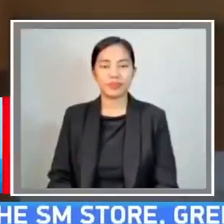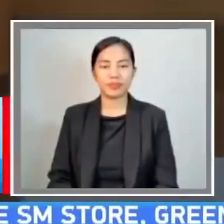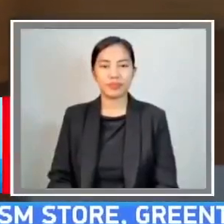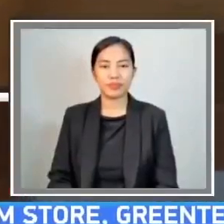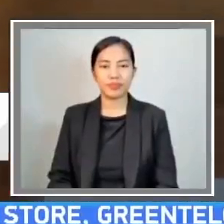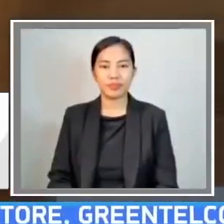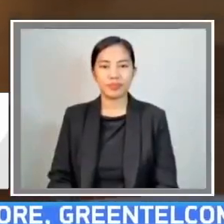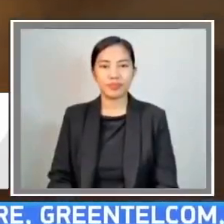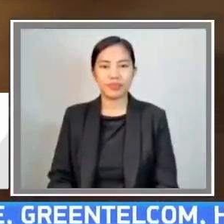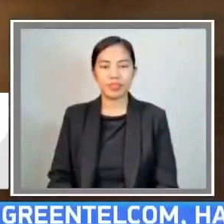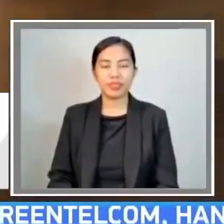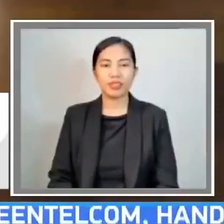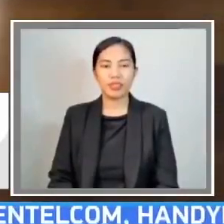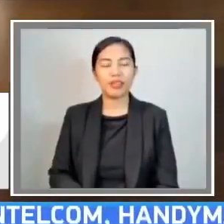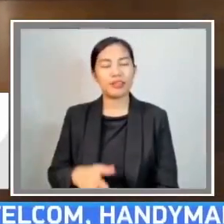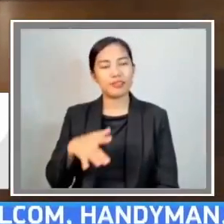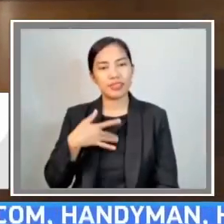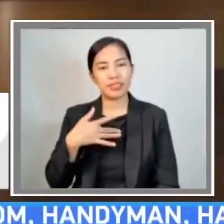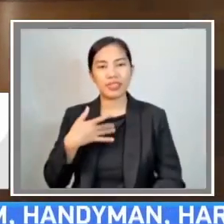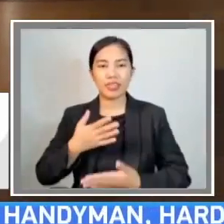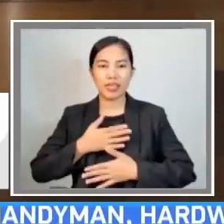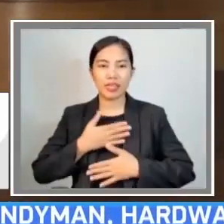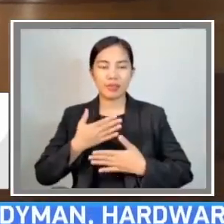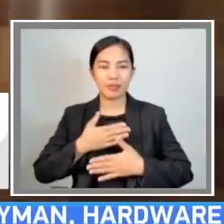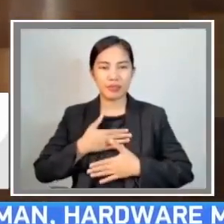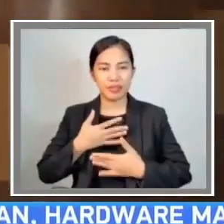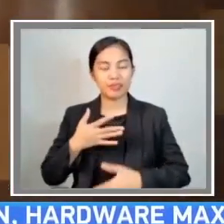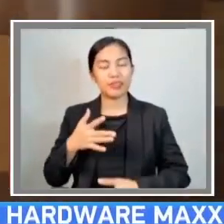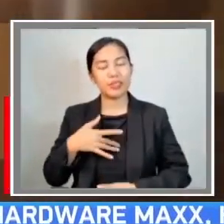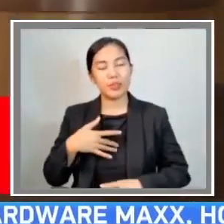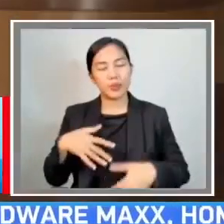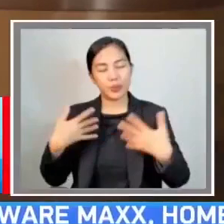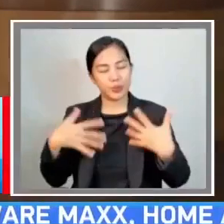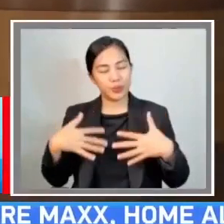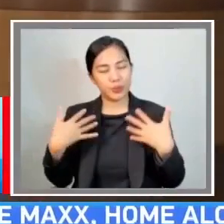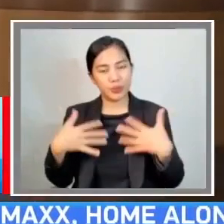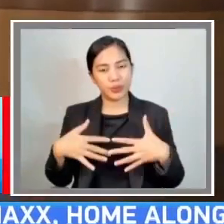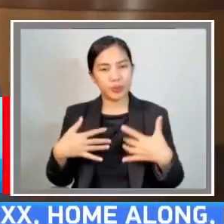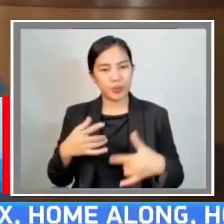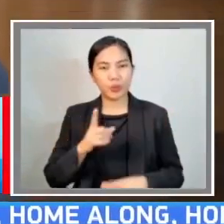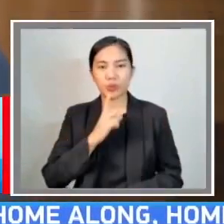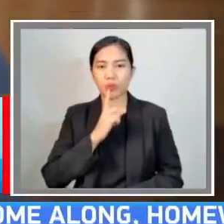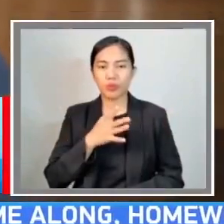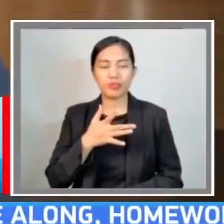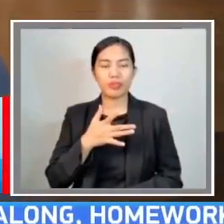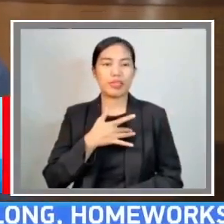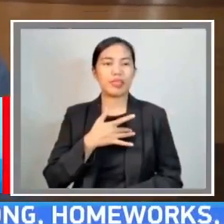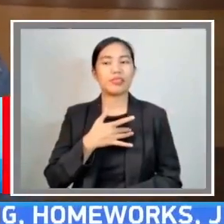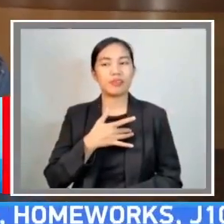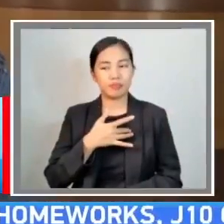Sobrang sarap po at saka nakaka-overwhelm kasi naramdaman talaga namin yung init ng pagtanggap,